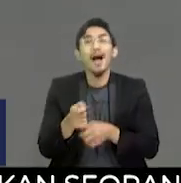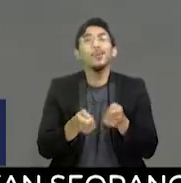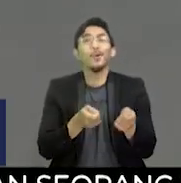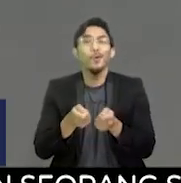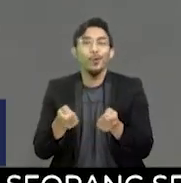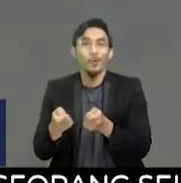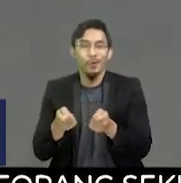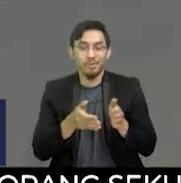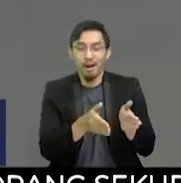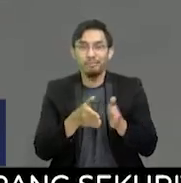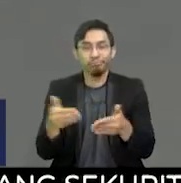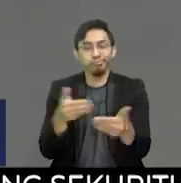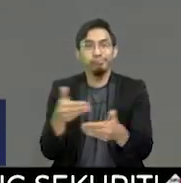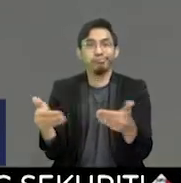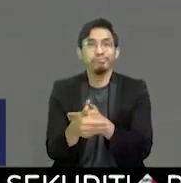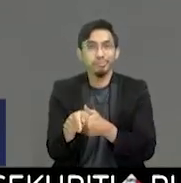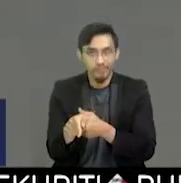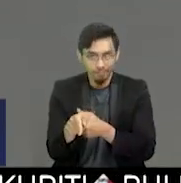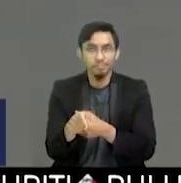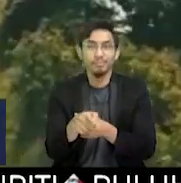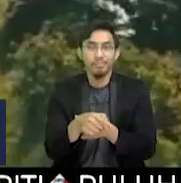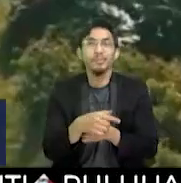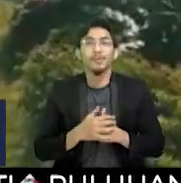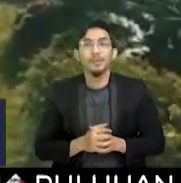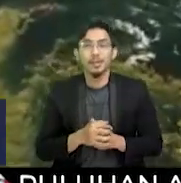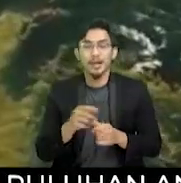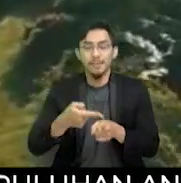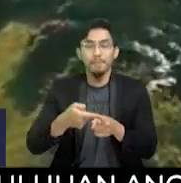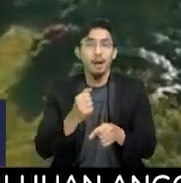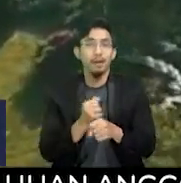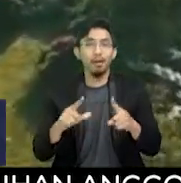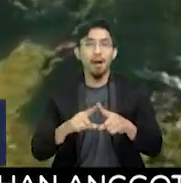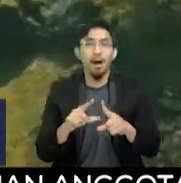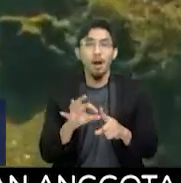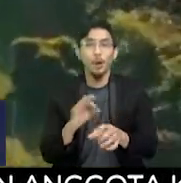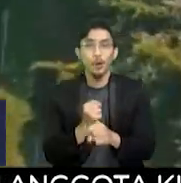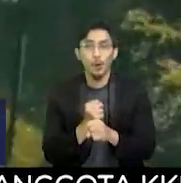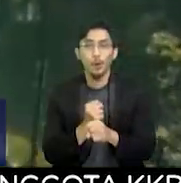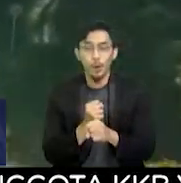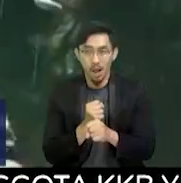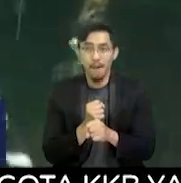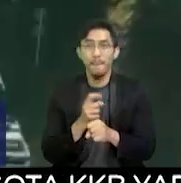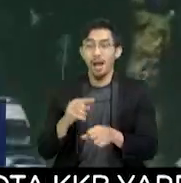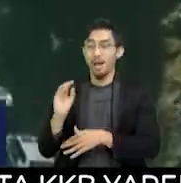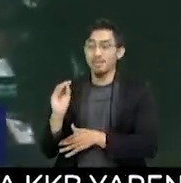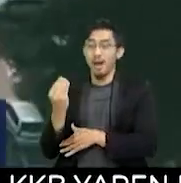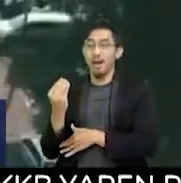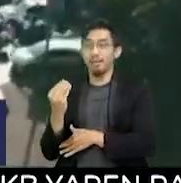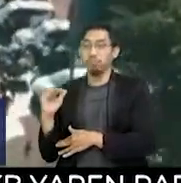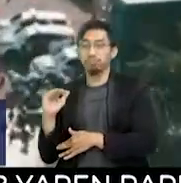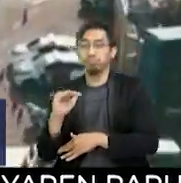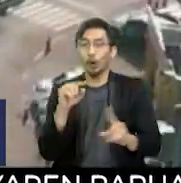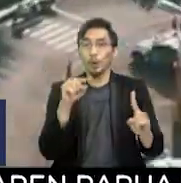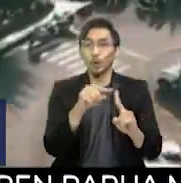kendaraan di pertigaan Simpang Gadok dengan mendahulukan kendaraan yang datang dari arah Jakarta menuju ke kawasan Puncak Bogor. Dan